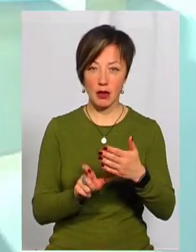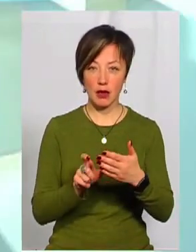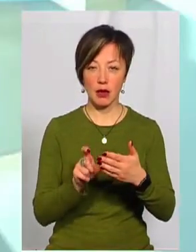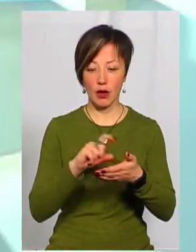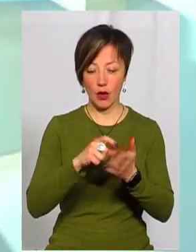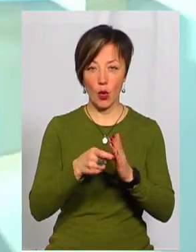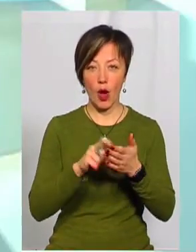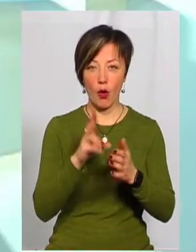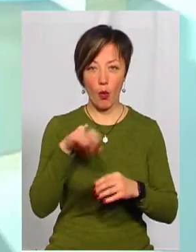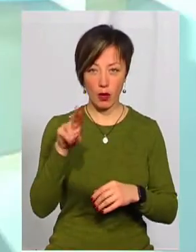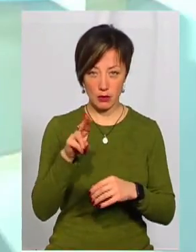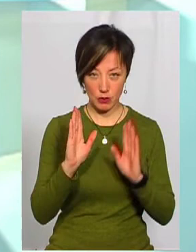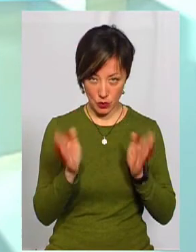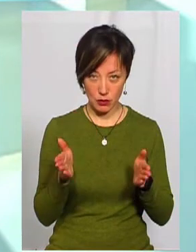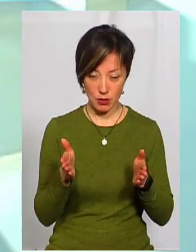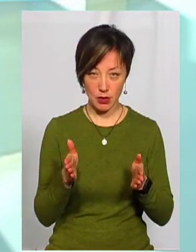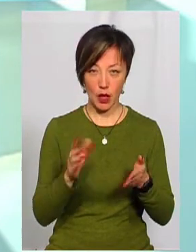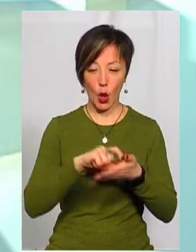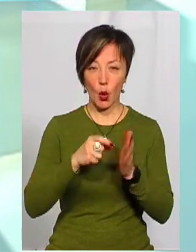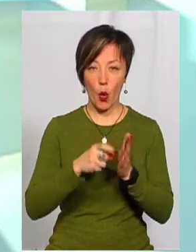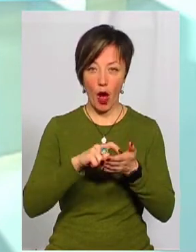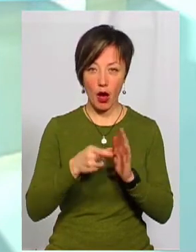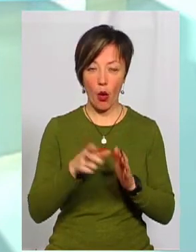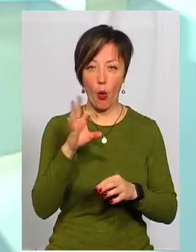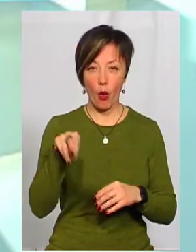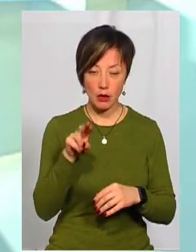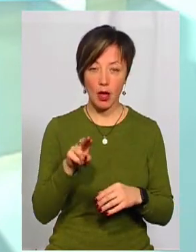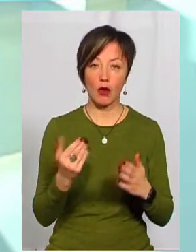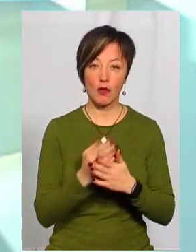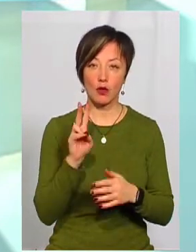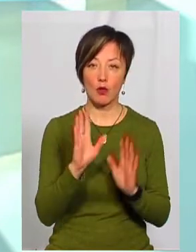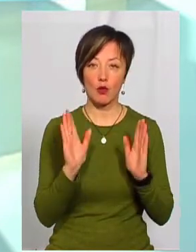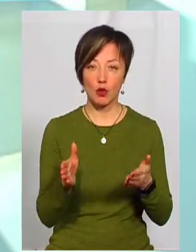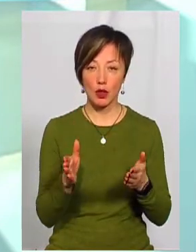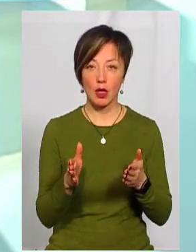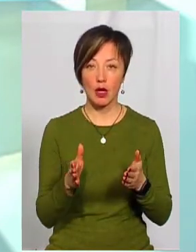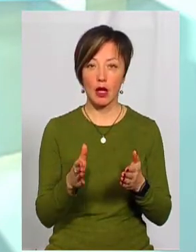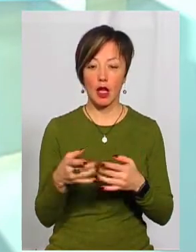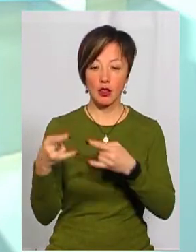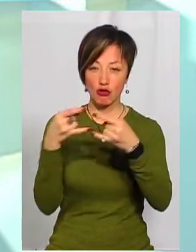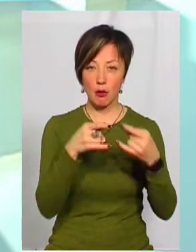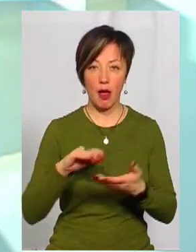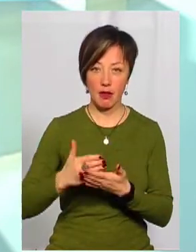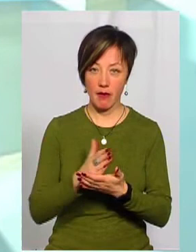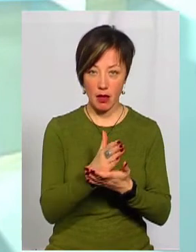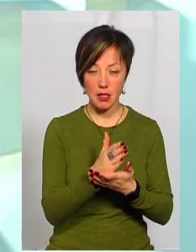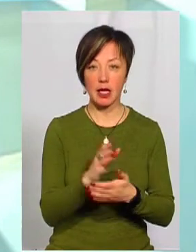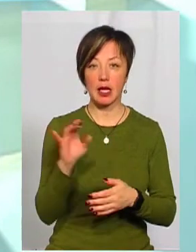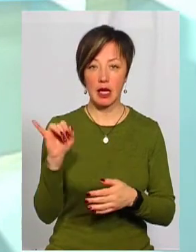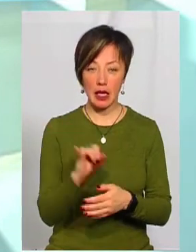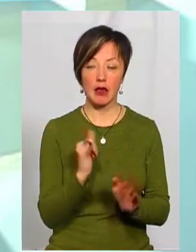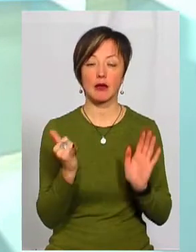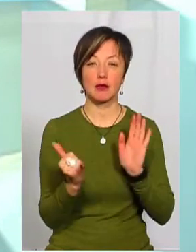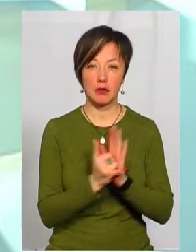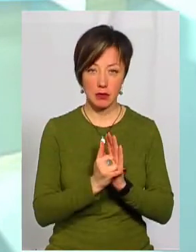Так, в нових тролейбусах буде QR-код, в нових тролейбусах буде стояти GPS-навігація, тобто трекера, і в